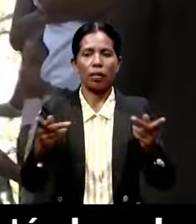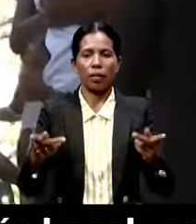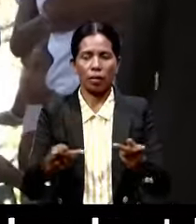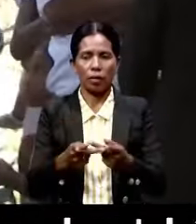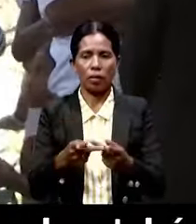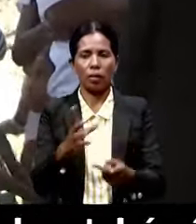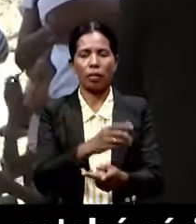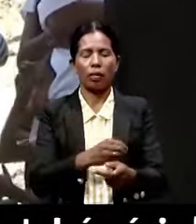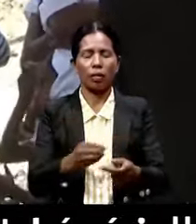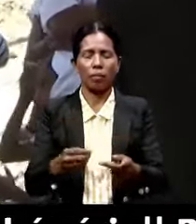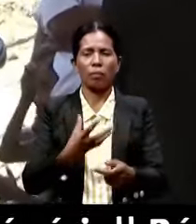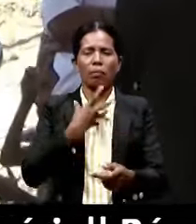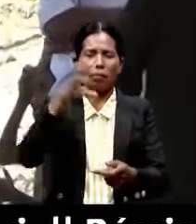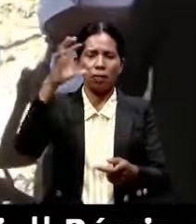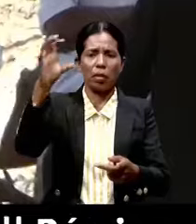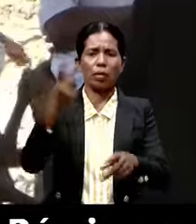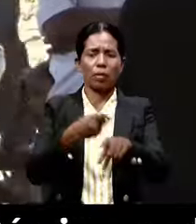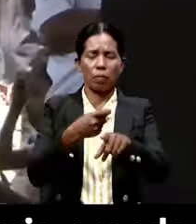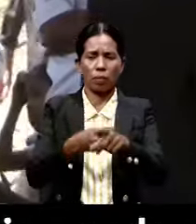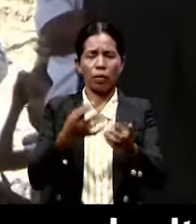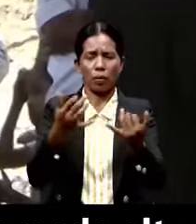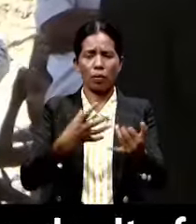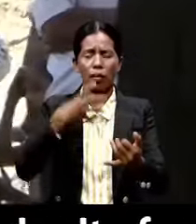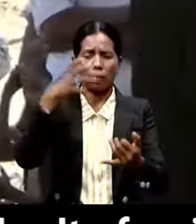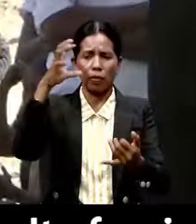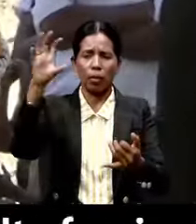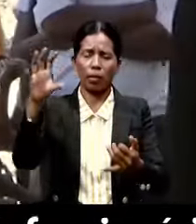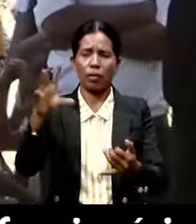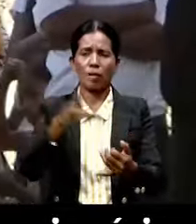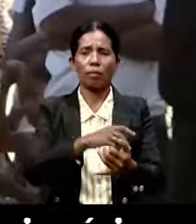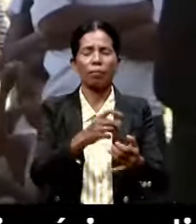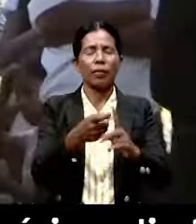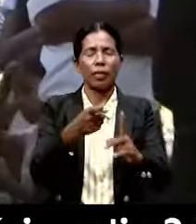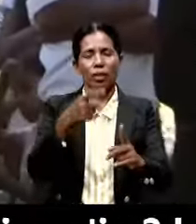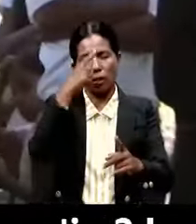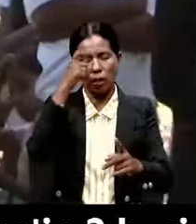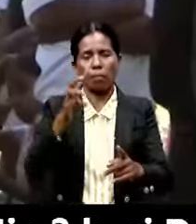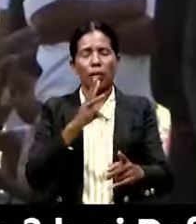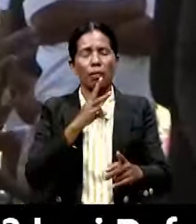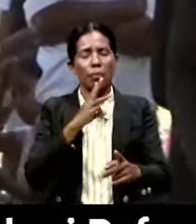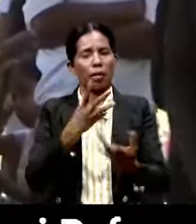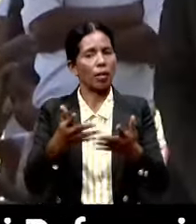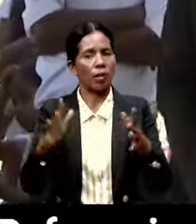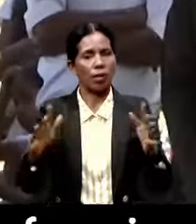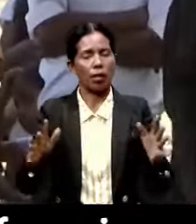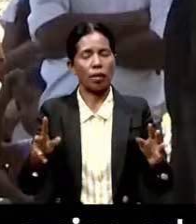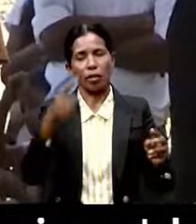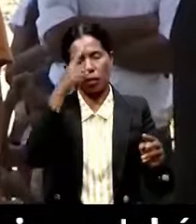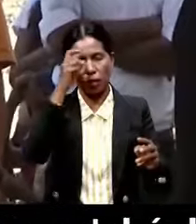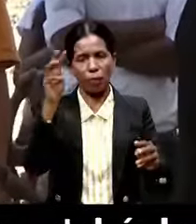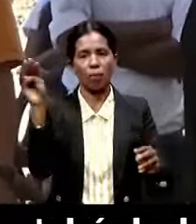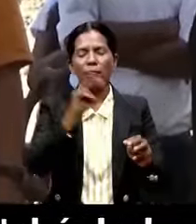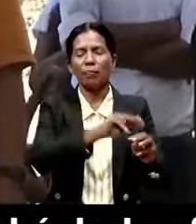manas, temperatur nebe makan manas. Ida ne faktor susi be gudang saklimatika nebe makan esa